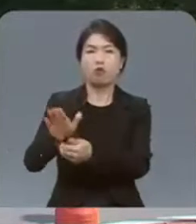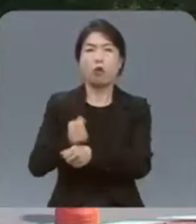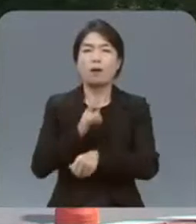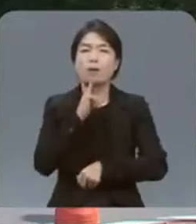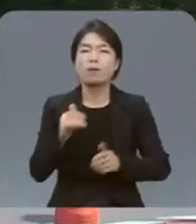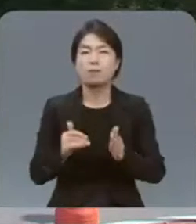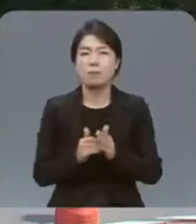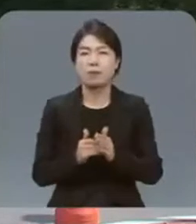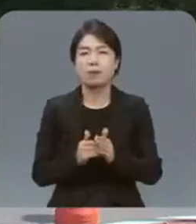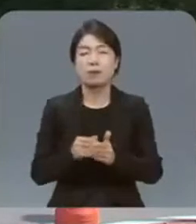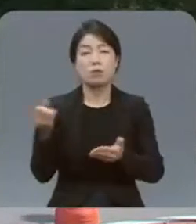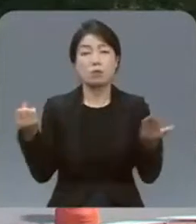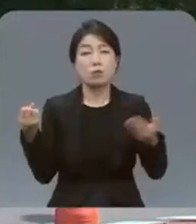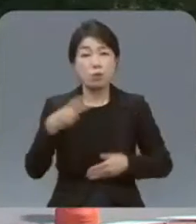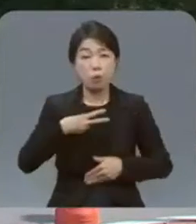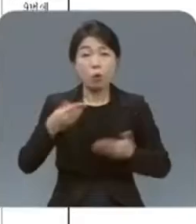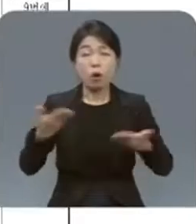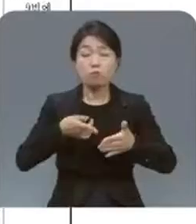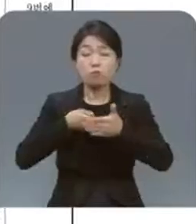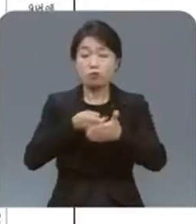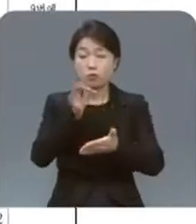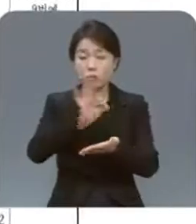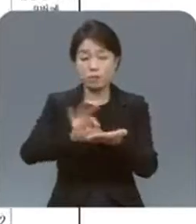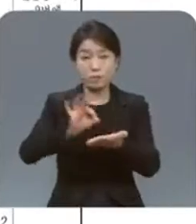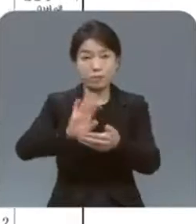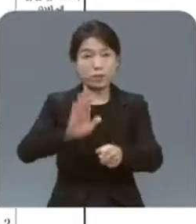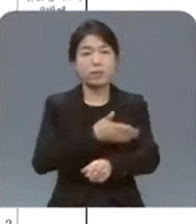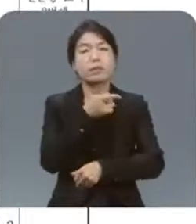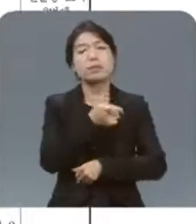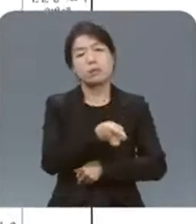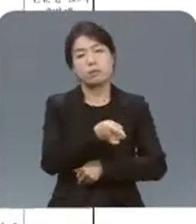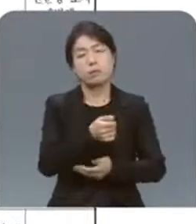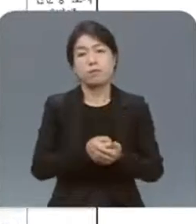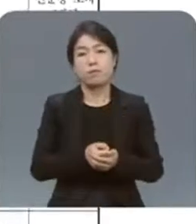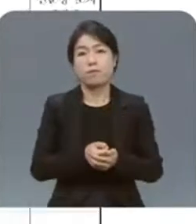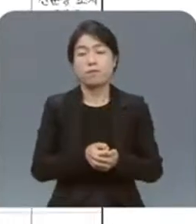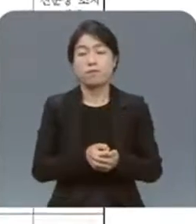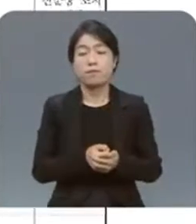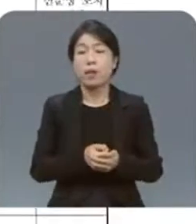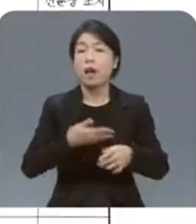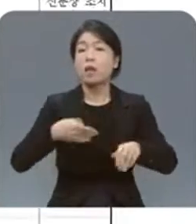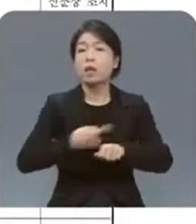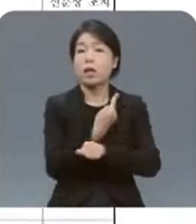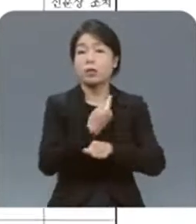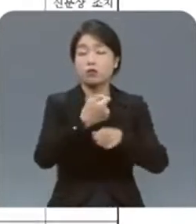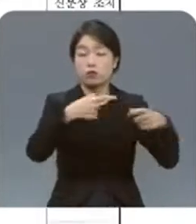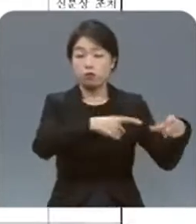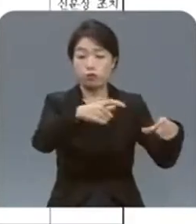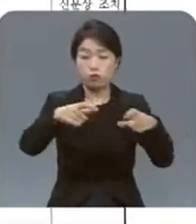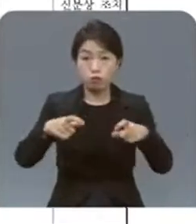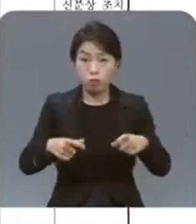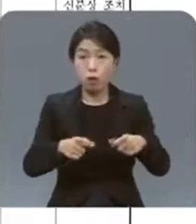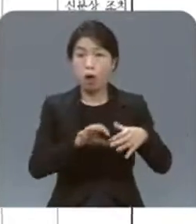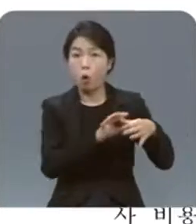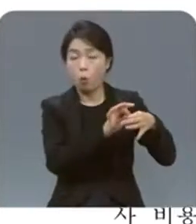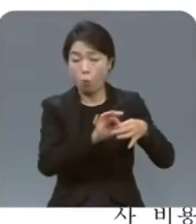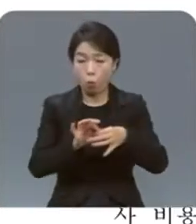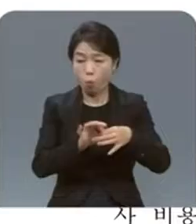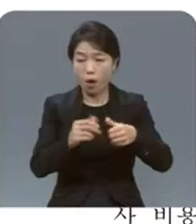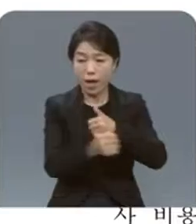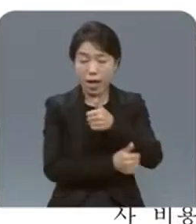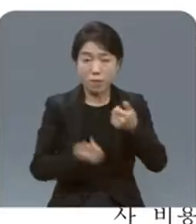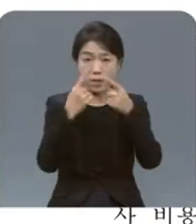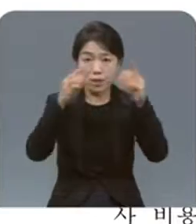부당하게 집행한 사실도 적발됐습니다 업무추진비 사용이 금지된 다른 지자체 관할구역 의 유관기관 임직원 이나